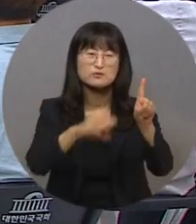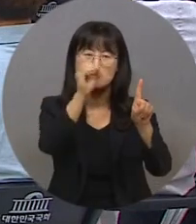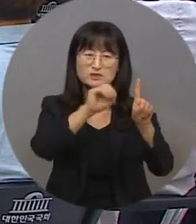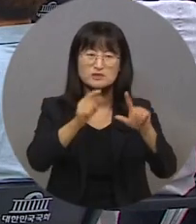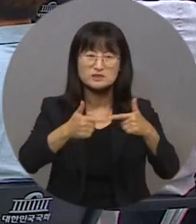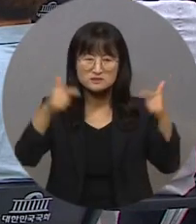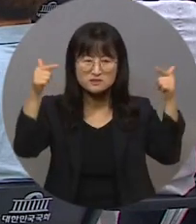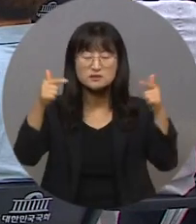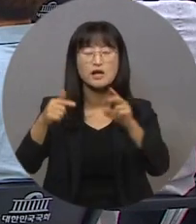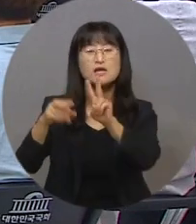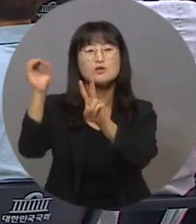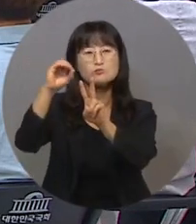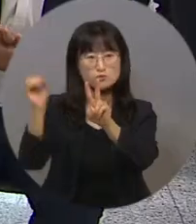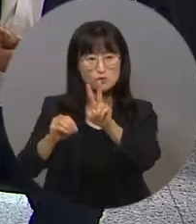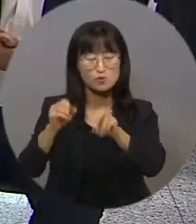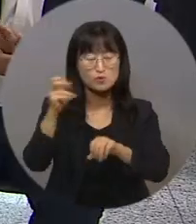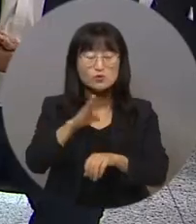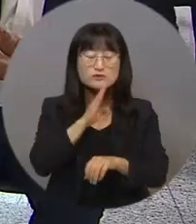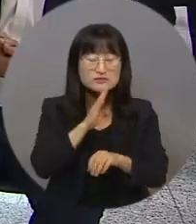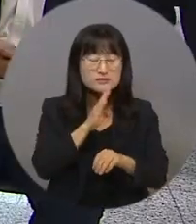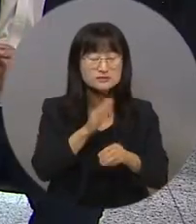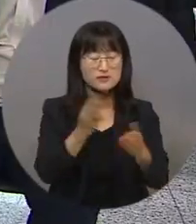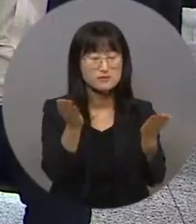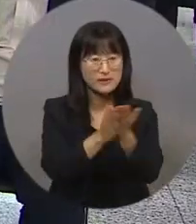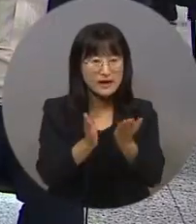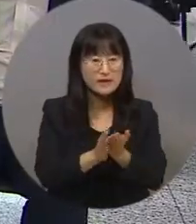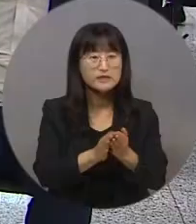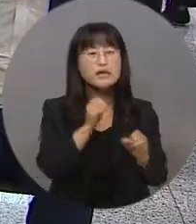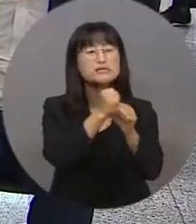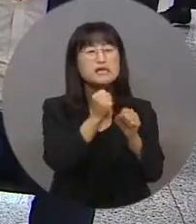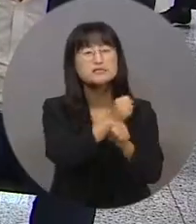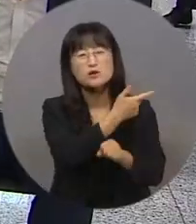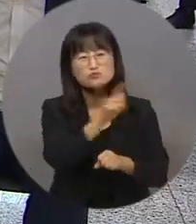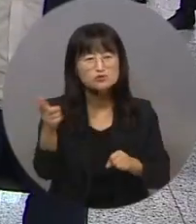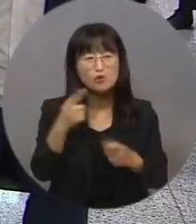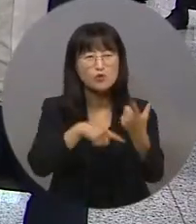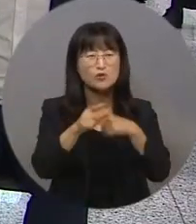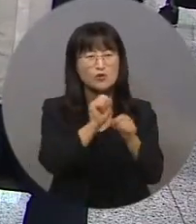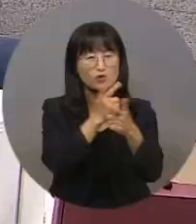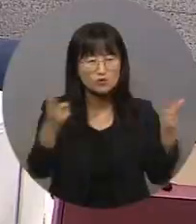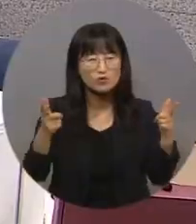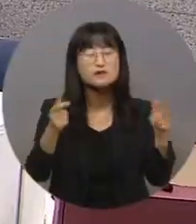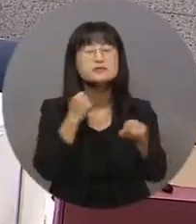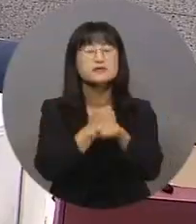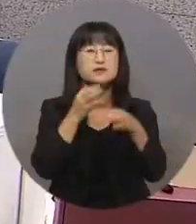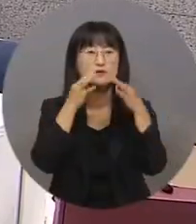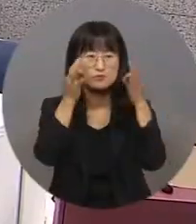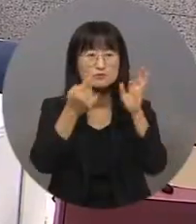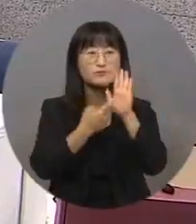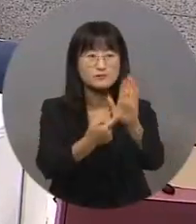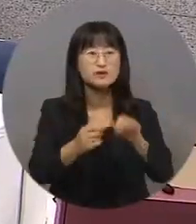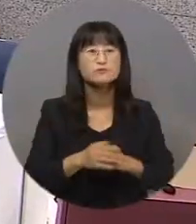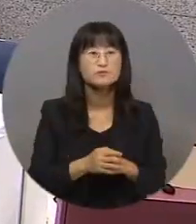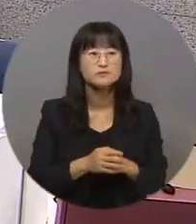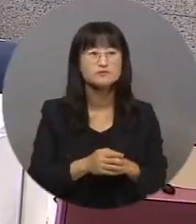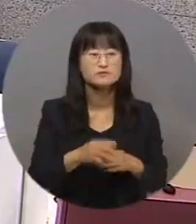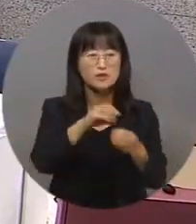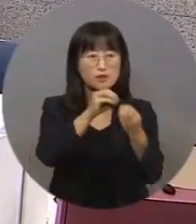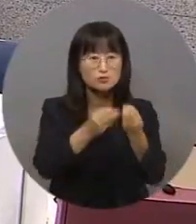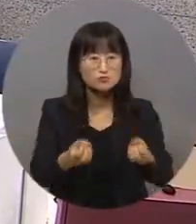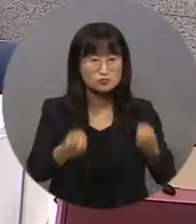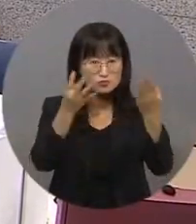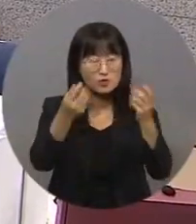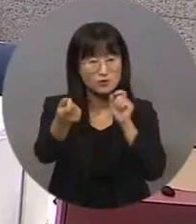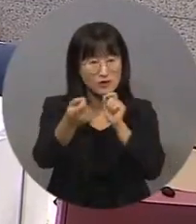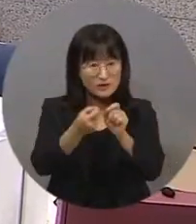확대하고 실수요에 맞춰 생산 품목을 다양화하겠다고 밝힌 바 있습니다. 추석을 앞두고 열린 이번 박람회를